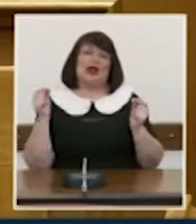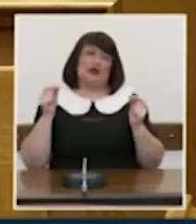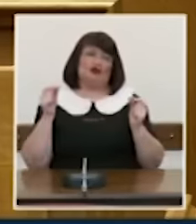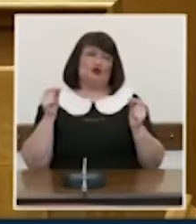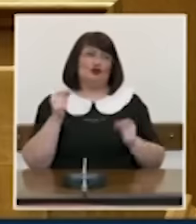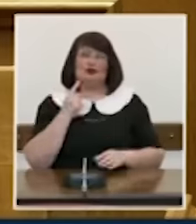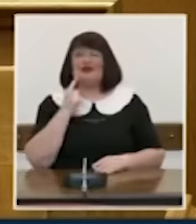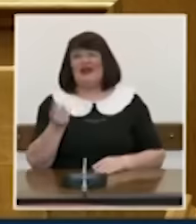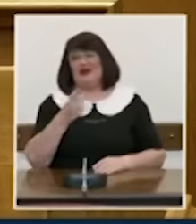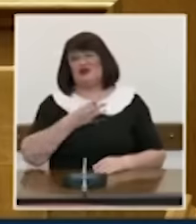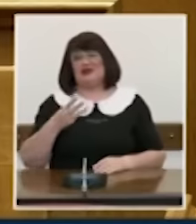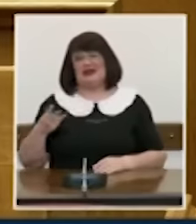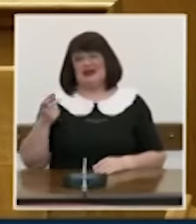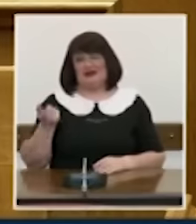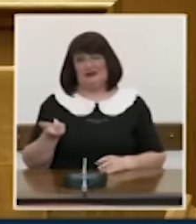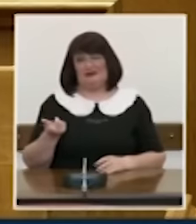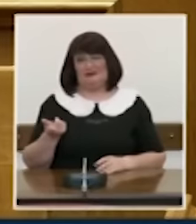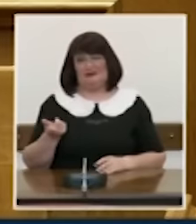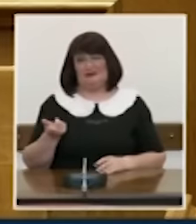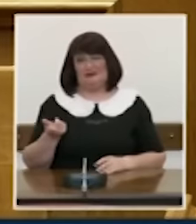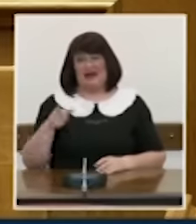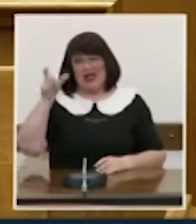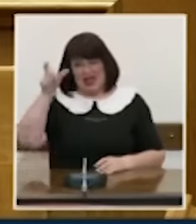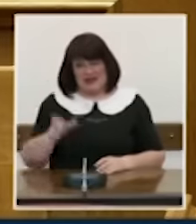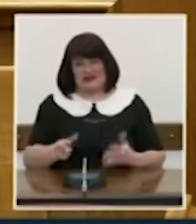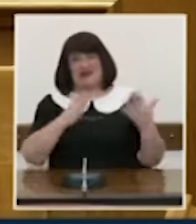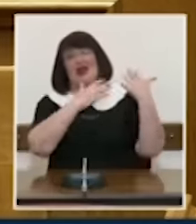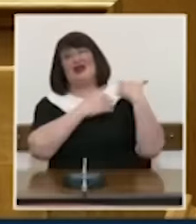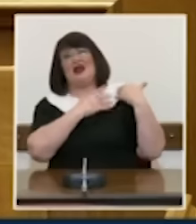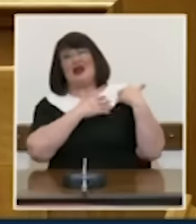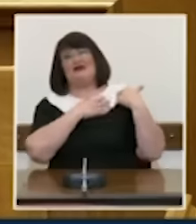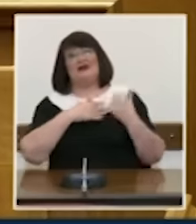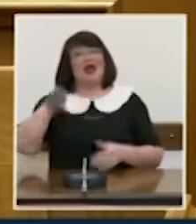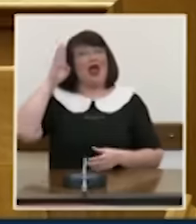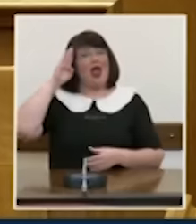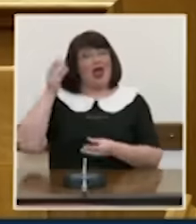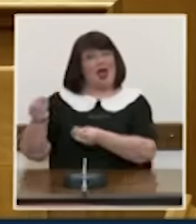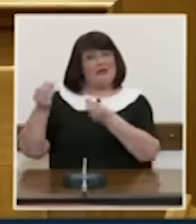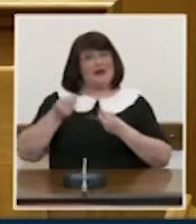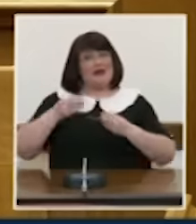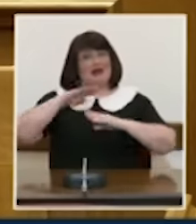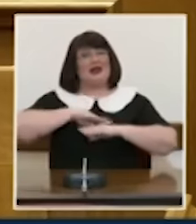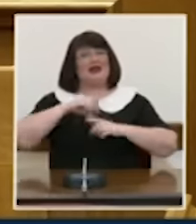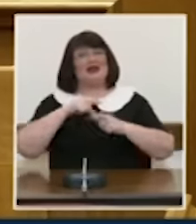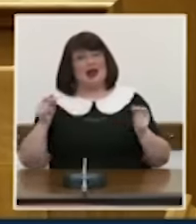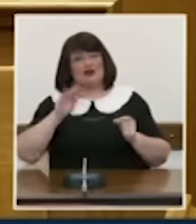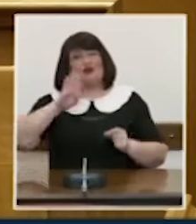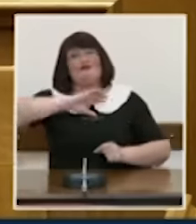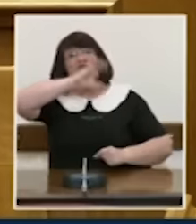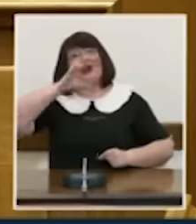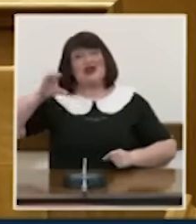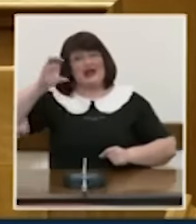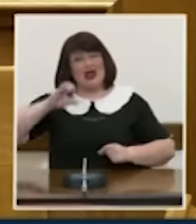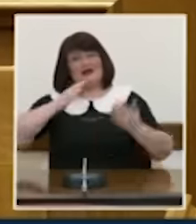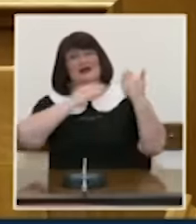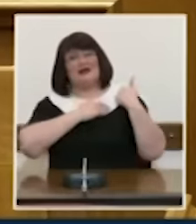του ΣΥΡΙΖΑ, που βγάλατε όλη τη βρώμικη δουλειά των Ηνωμένων Πολιτειών Αμερικής και του ΝΑΤΟ στα Βαλκάνια και παραμυθιάζετε